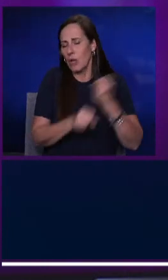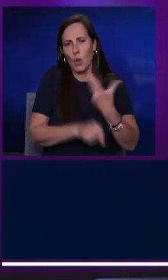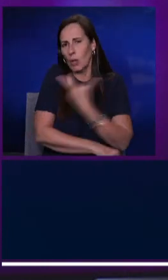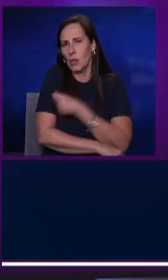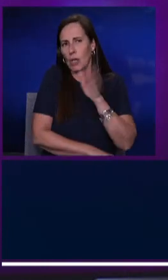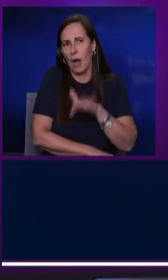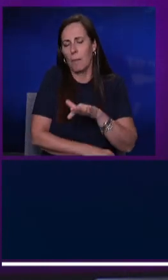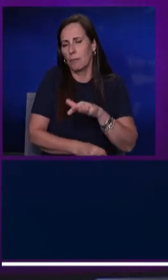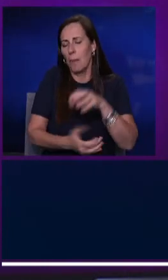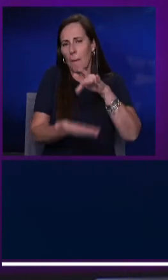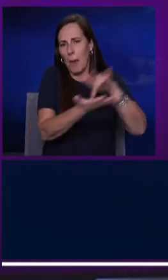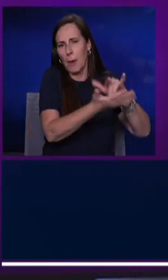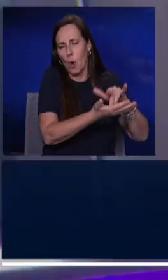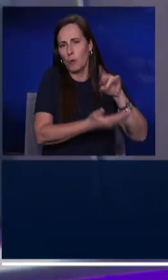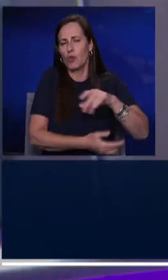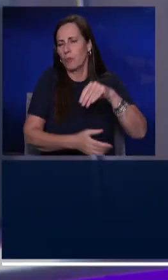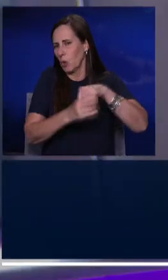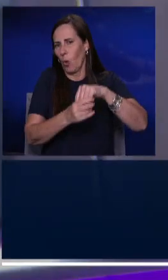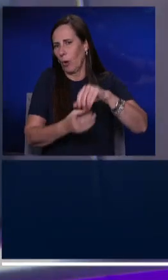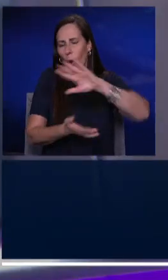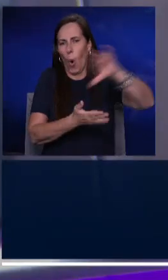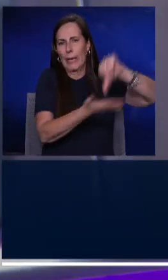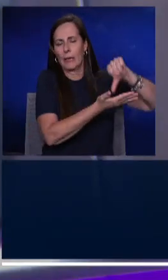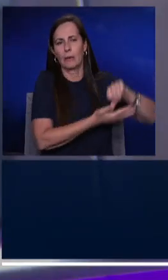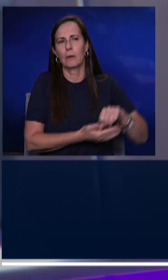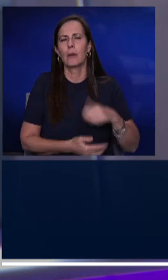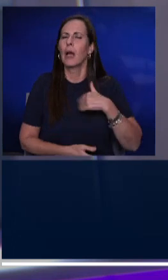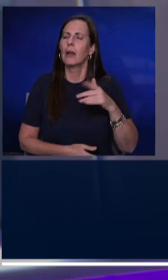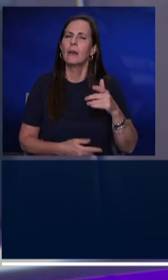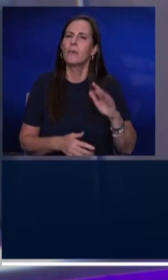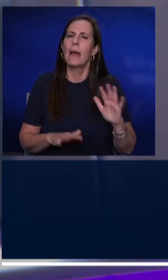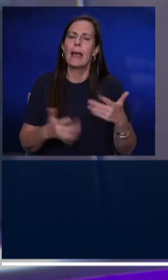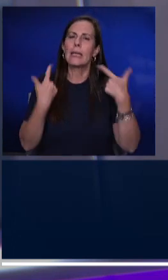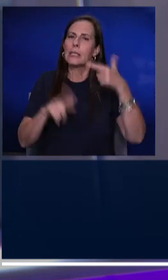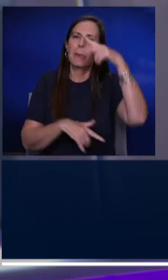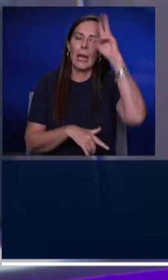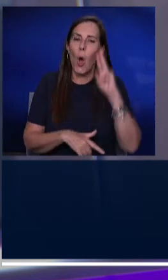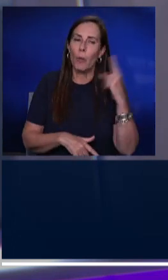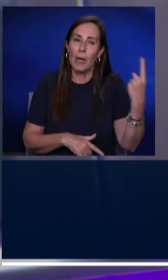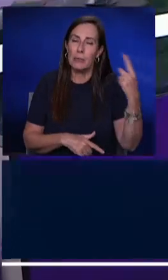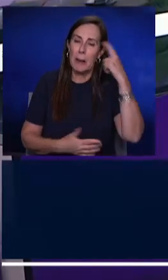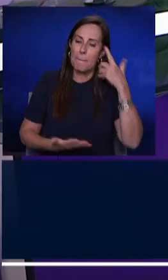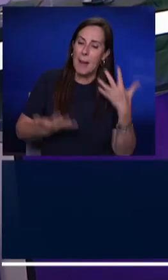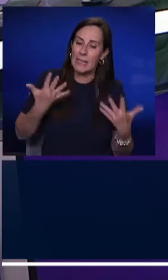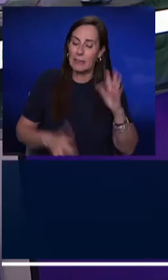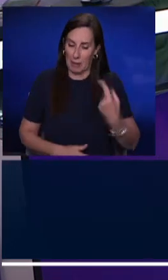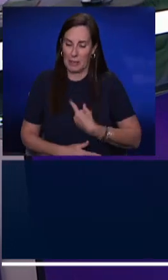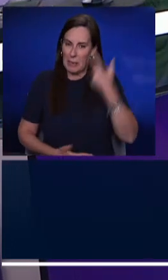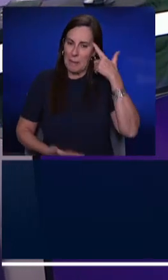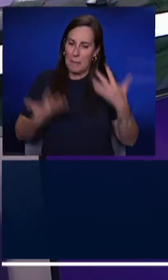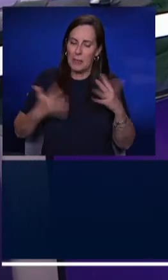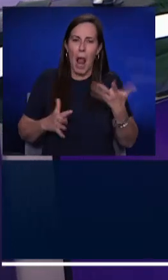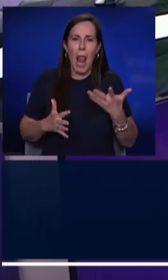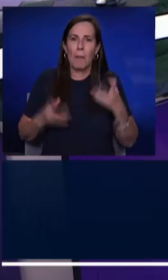שמים ברשויות. תעזור לי להסביר אולי גם להורים המאססים, גם לי. מה הלחץ, הירידה